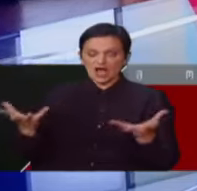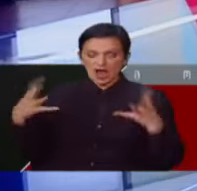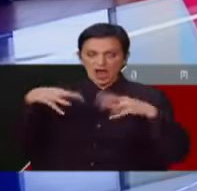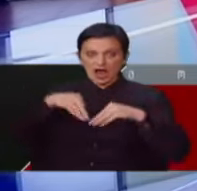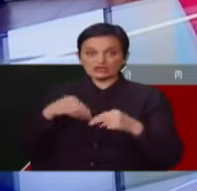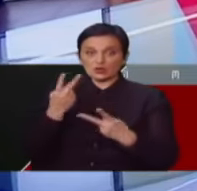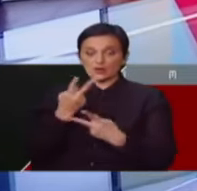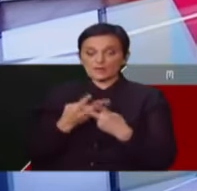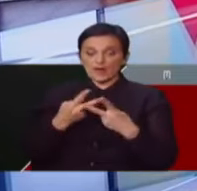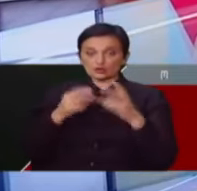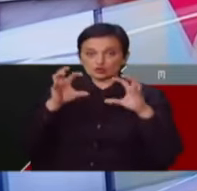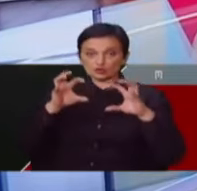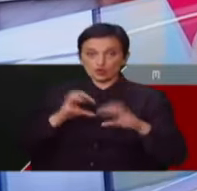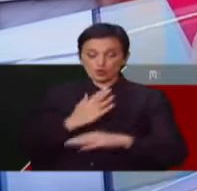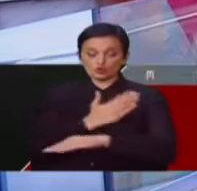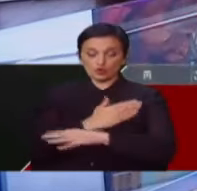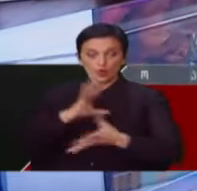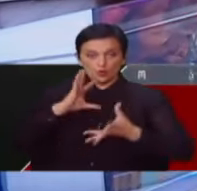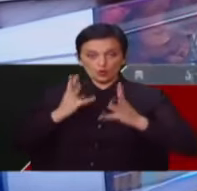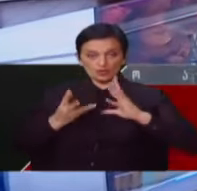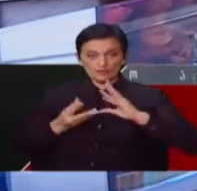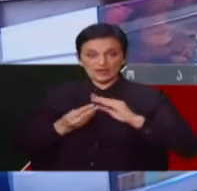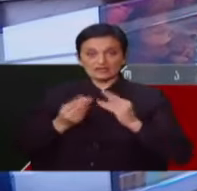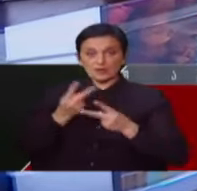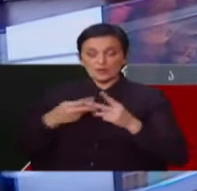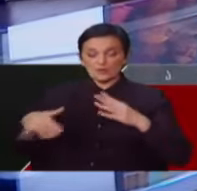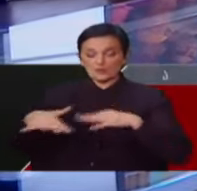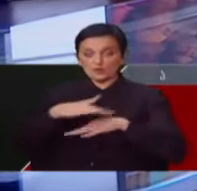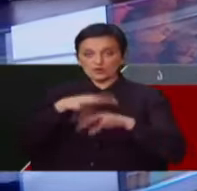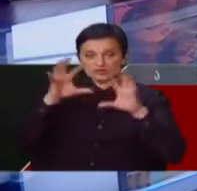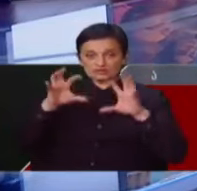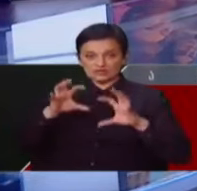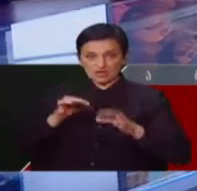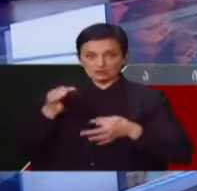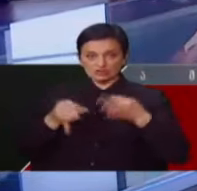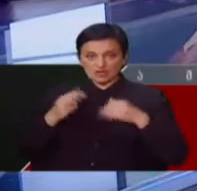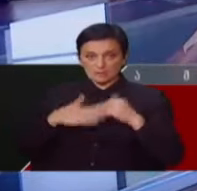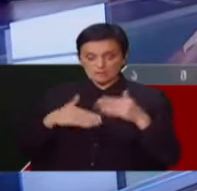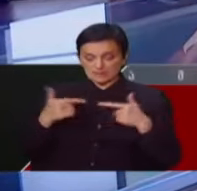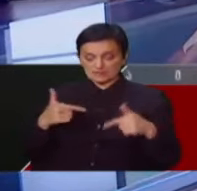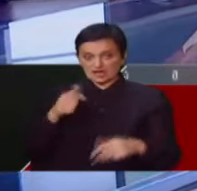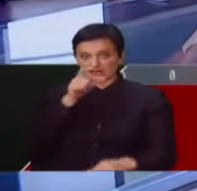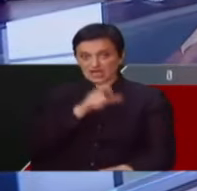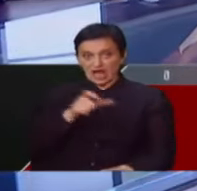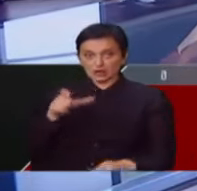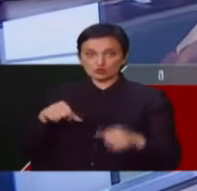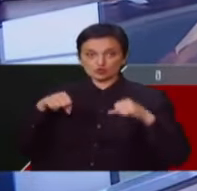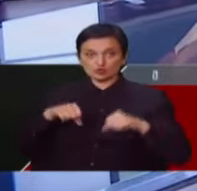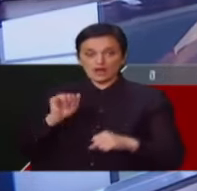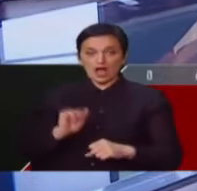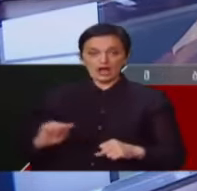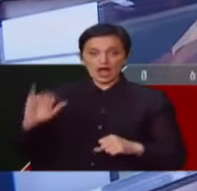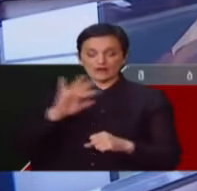аертенебс пенитенциури кодексис нормата анализ сажил ахсулебис пероши саконституцио сасамартлос практикаса да адамянис уфлебата